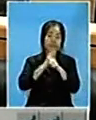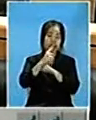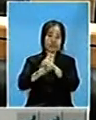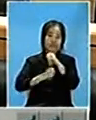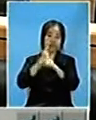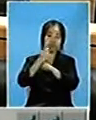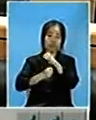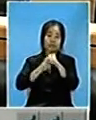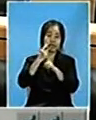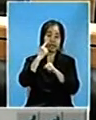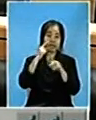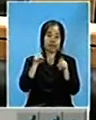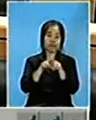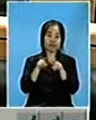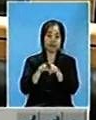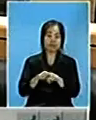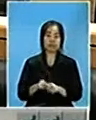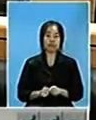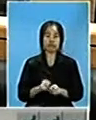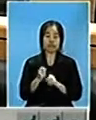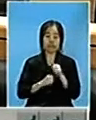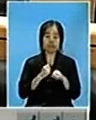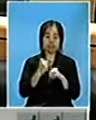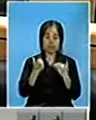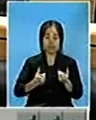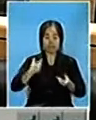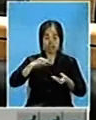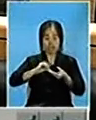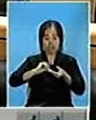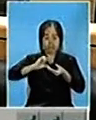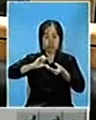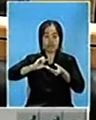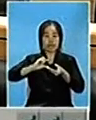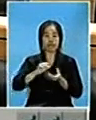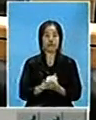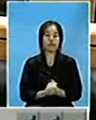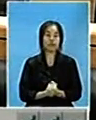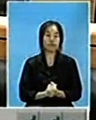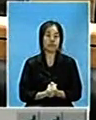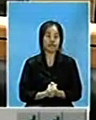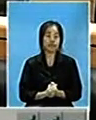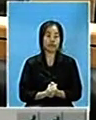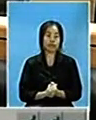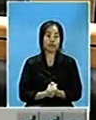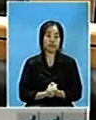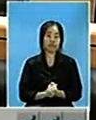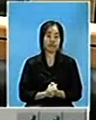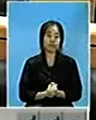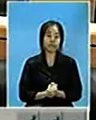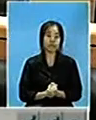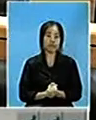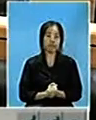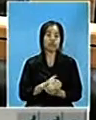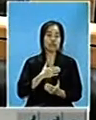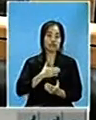าแต่ว่าปีนี้ก็มีความหนามากขึ้นกว่าเดิมก็คงต้องวิจ